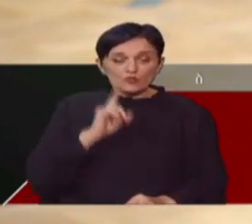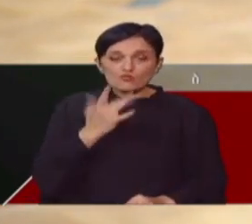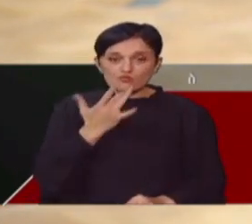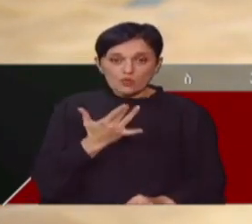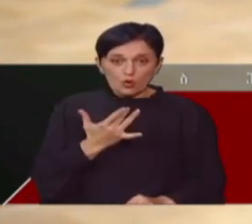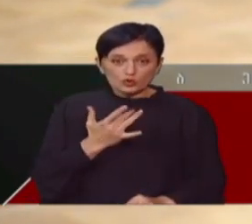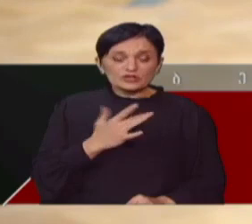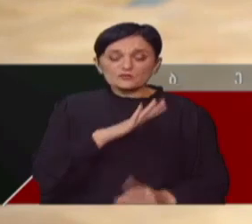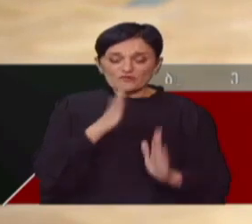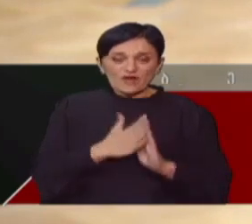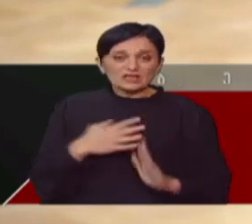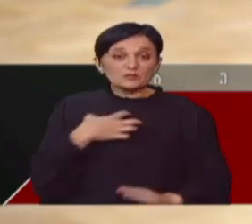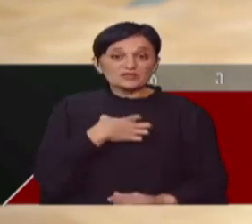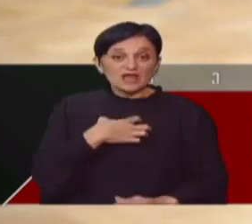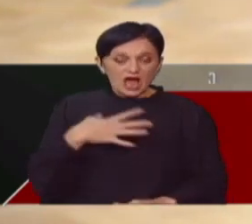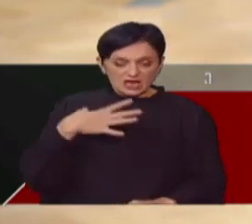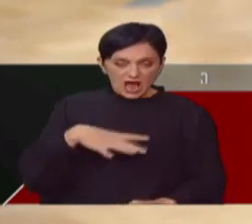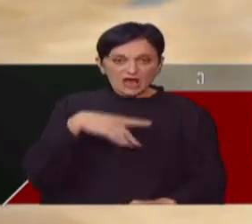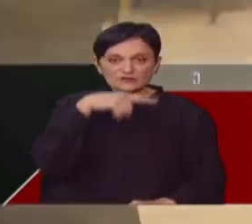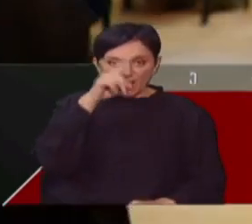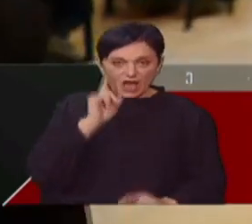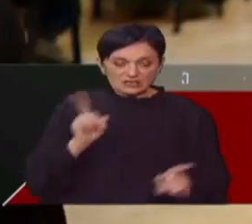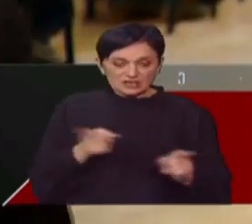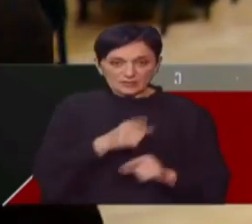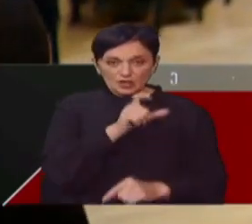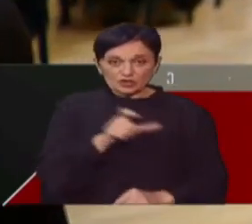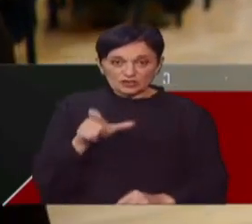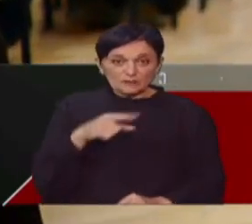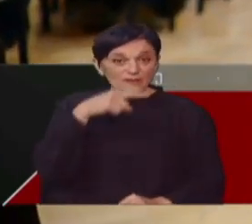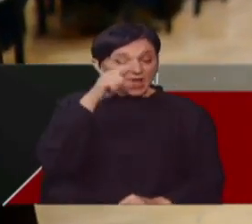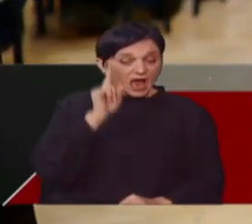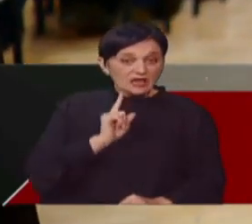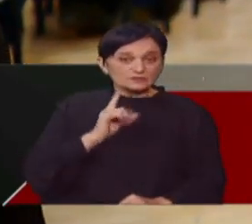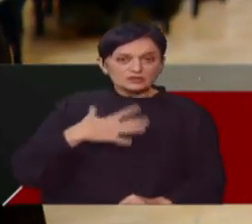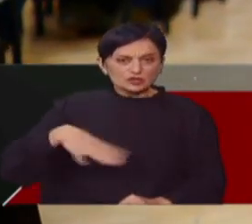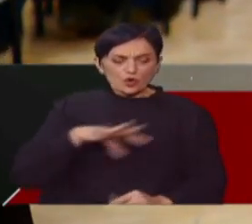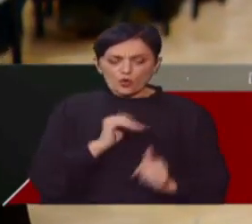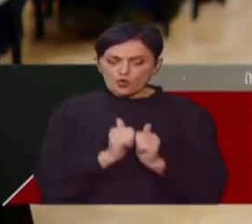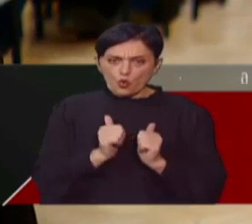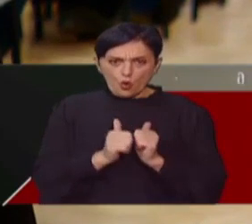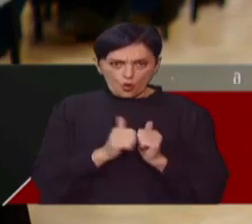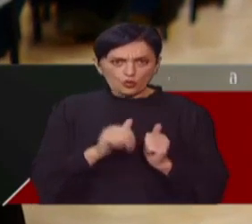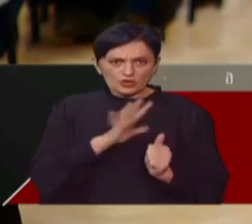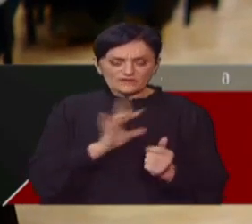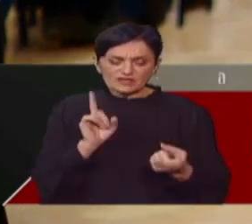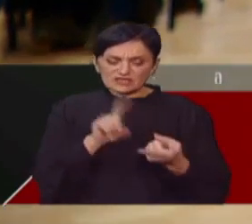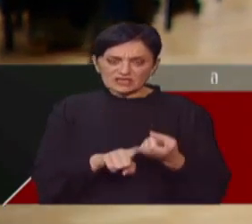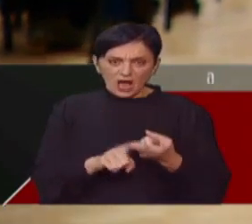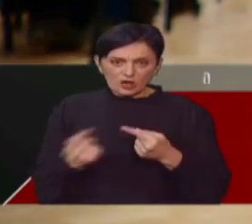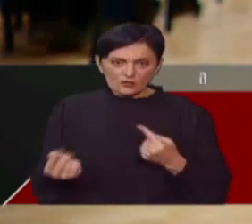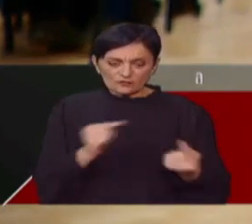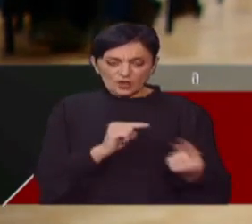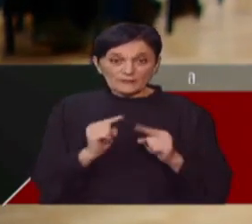და რაც ყველაზე მთავარია თვით ქართველ და აზერბაიჯანელ ხალხს. აზერბაიჯანი და საქართველო ყოველთვის იყვნენ დაკავშირებული